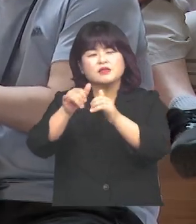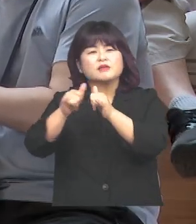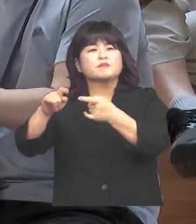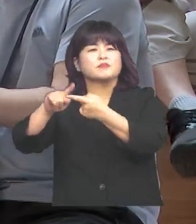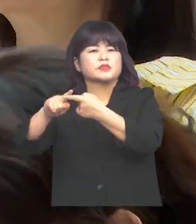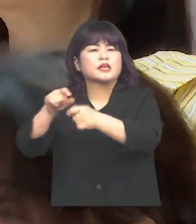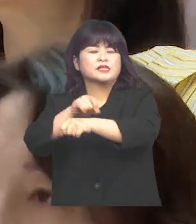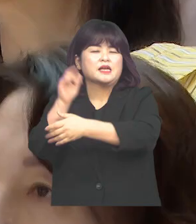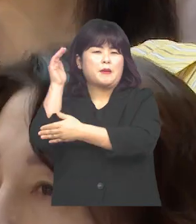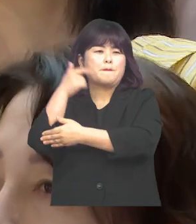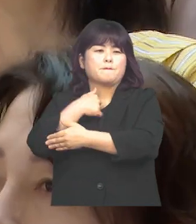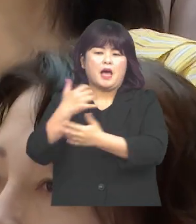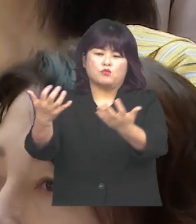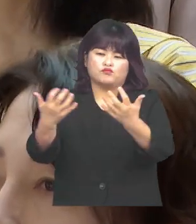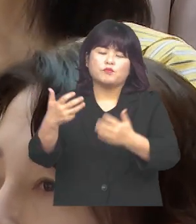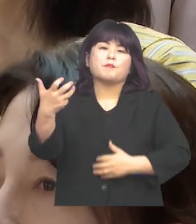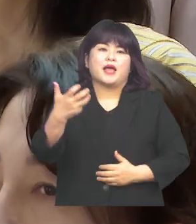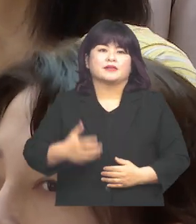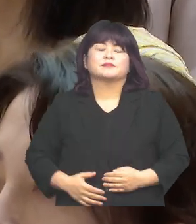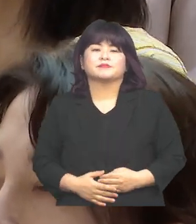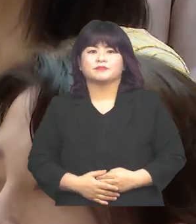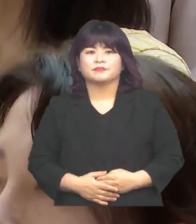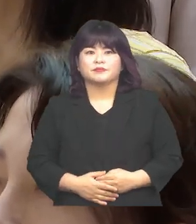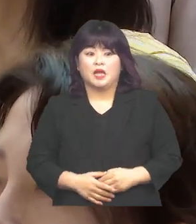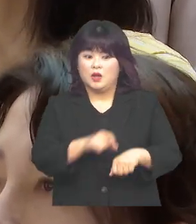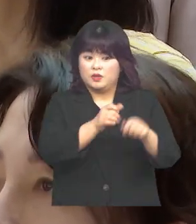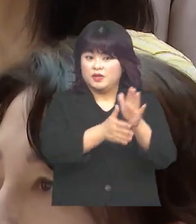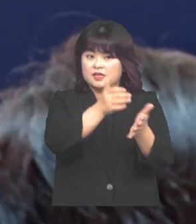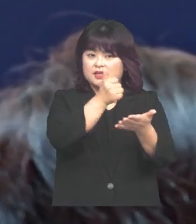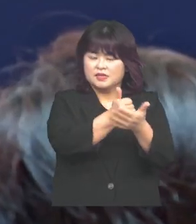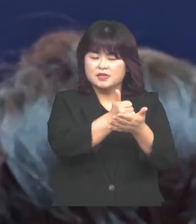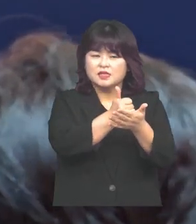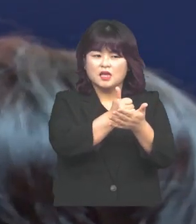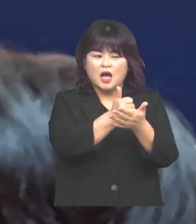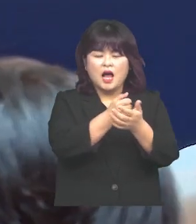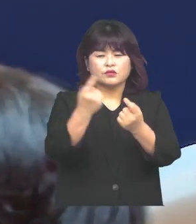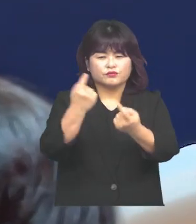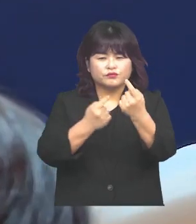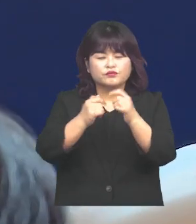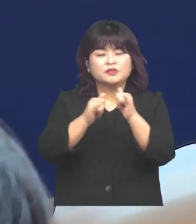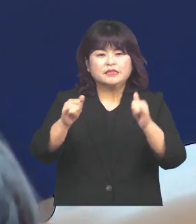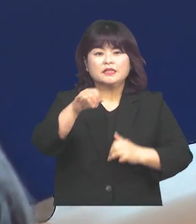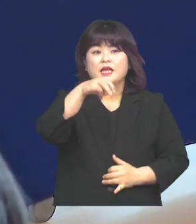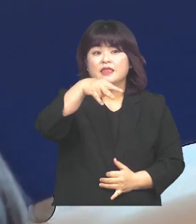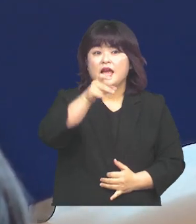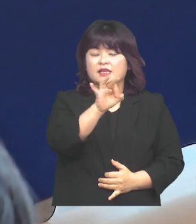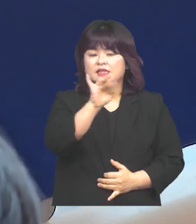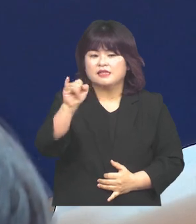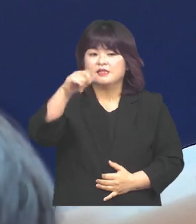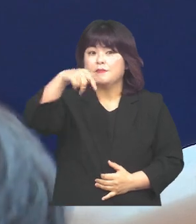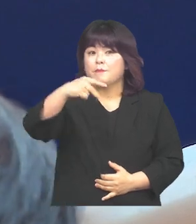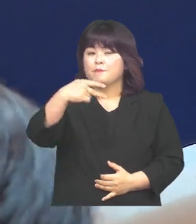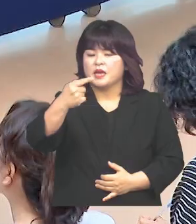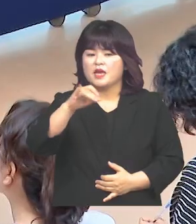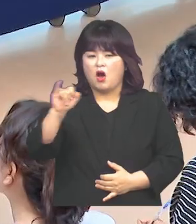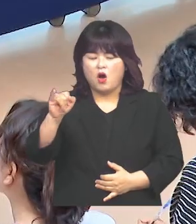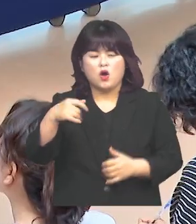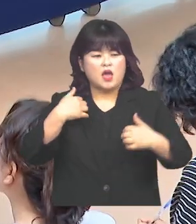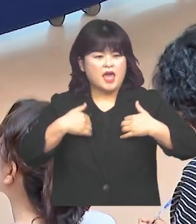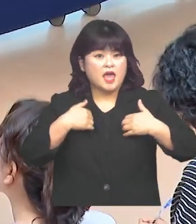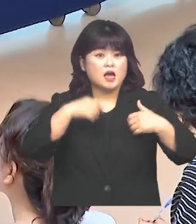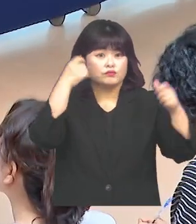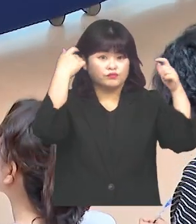미술인문학 특강은 80여 명이 참석했습니다. 이상일 시장은 신청자들에게 윌리엄 셰익스피어의 희곡